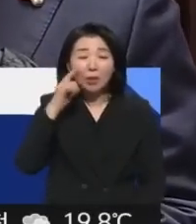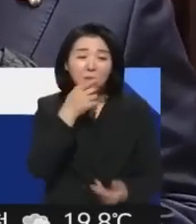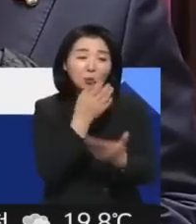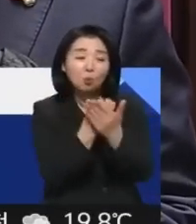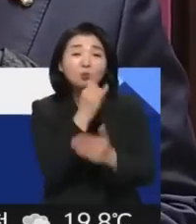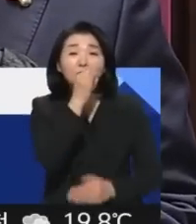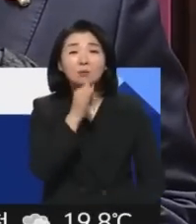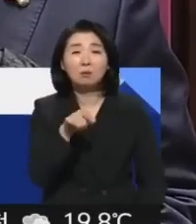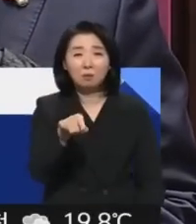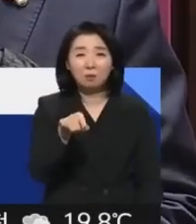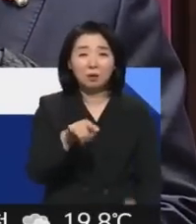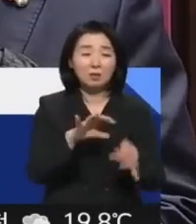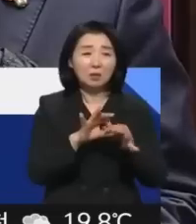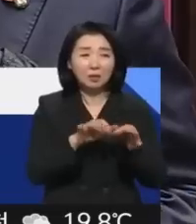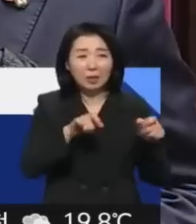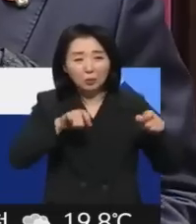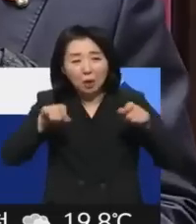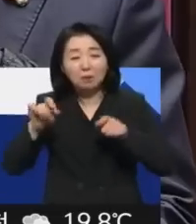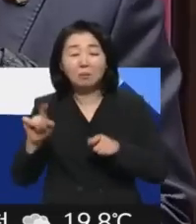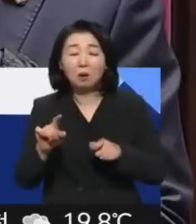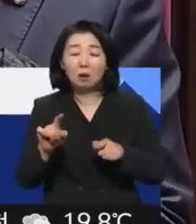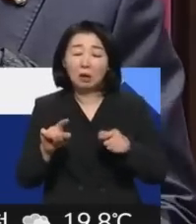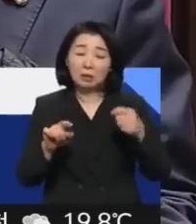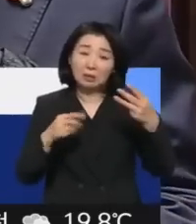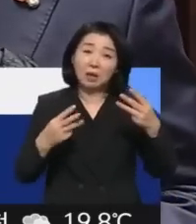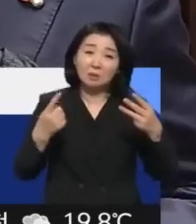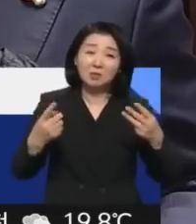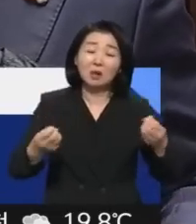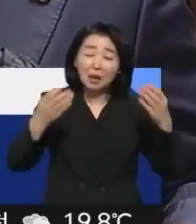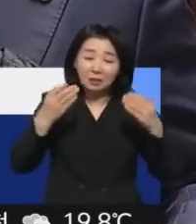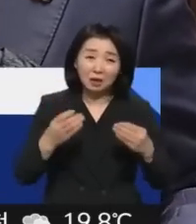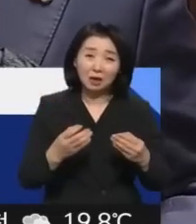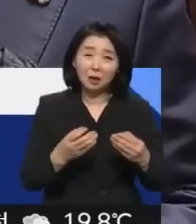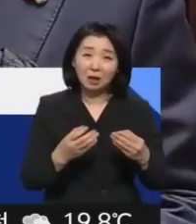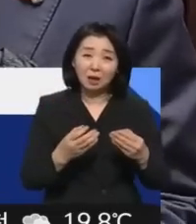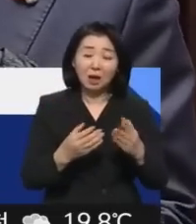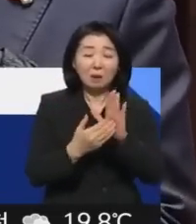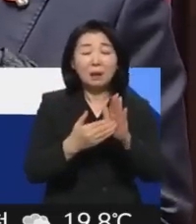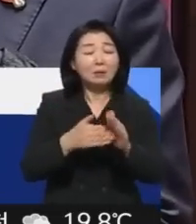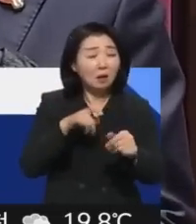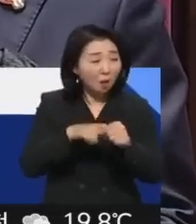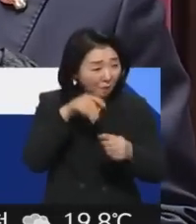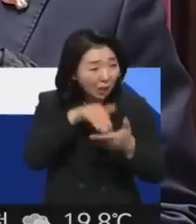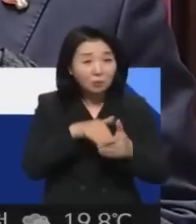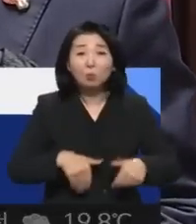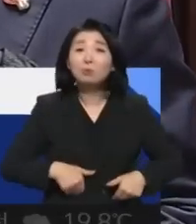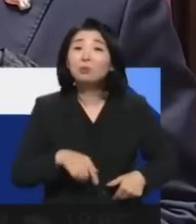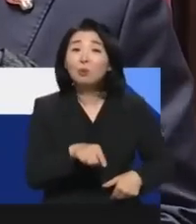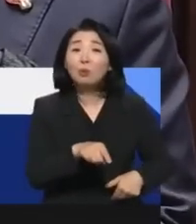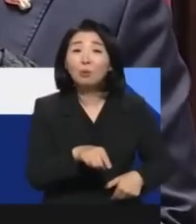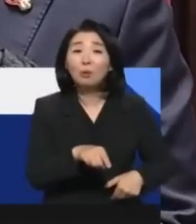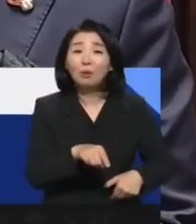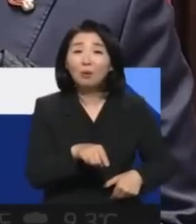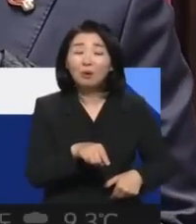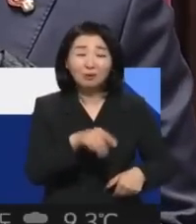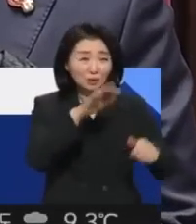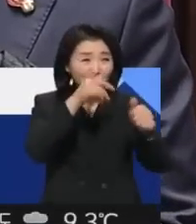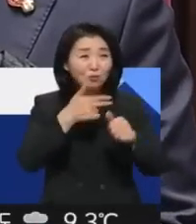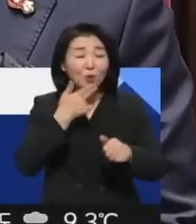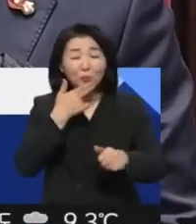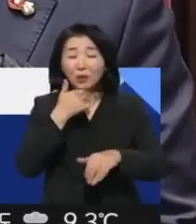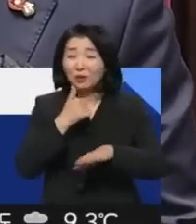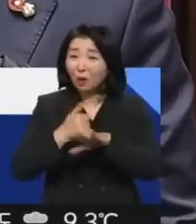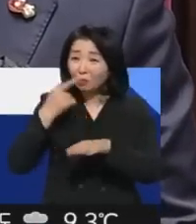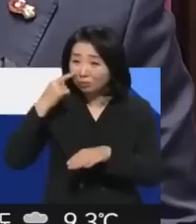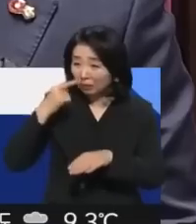여기에 대해서 계속 연방 연장으로 3.1절까지 껴가지고 방탄하신 거에 대한 반성을 하실 문제지 지금 이 부분에서 부르장났다고 비약이다?